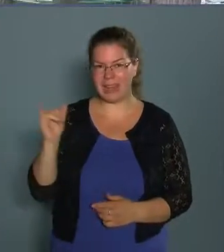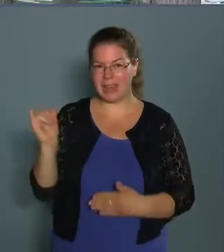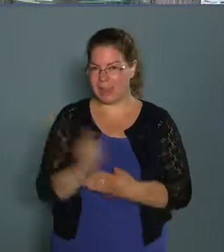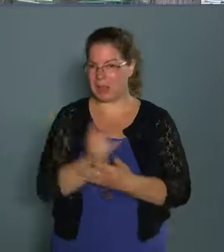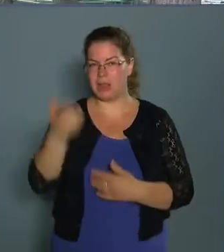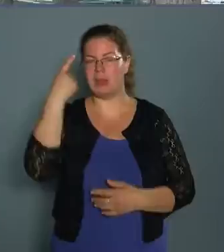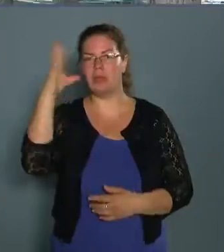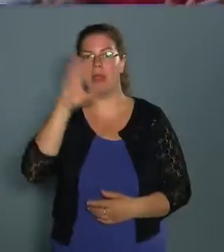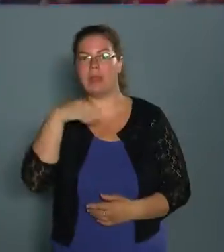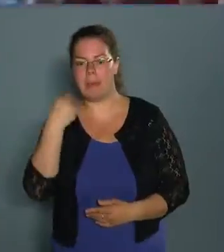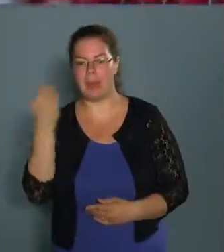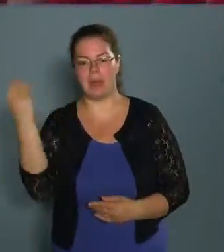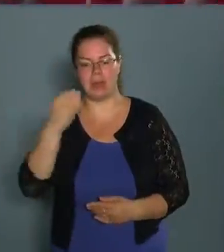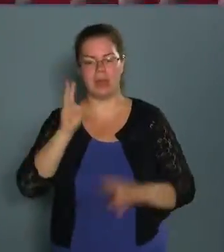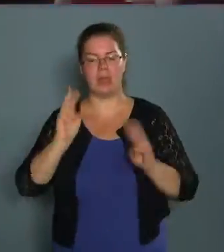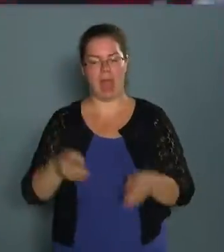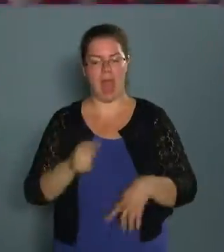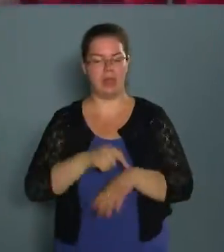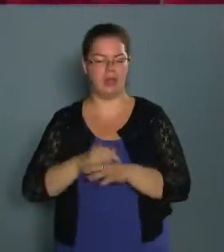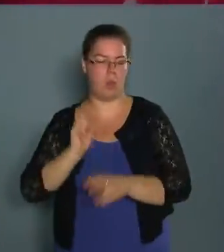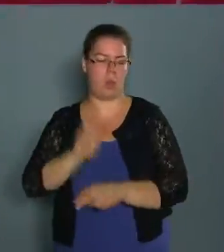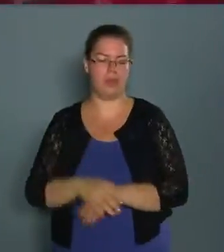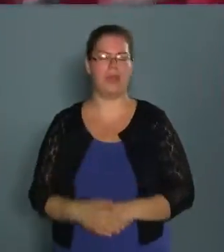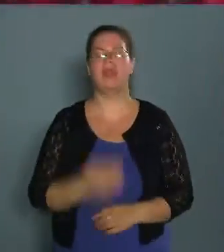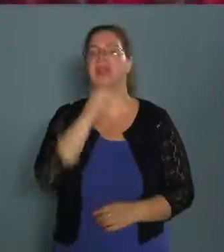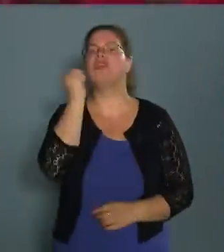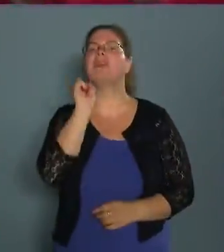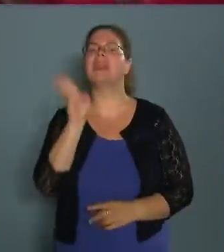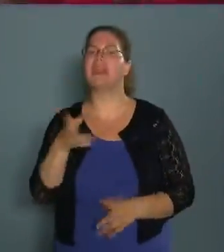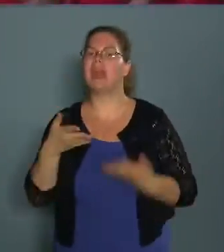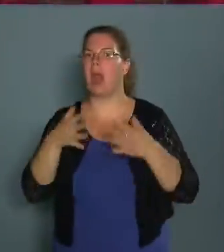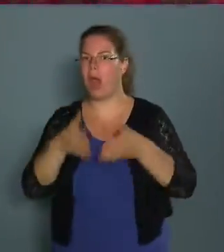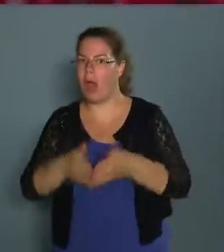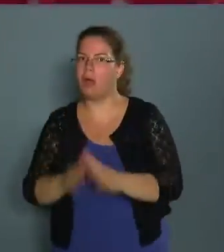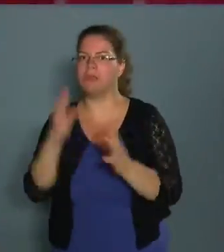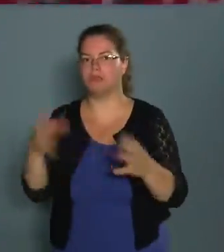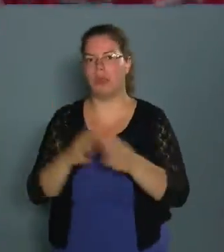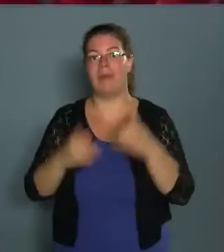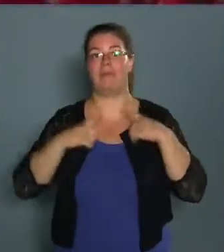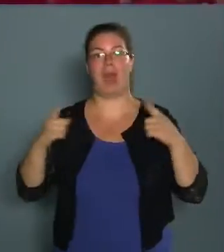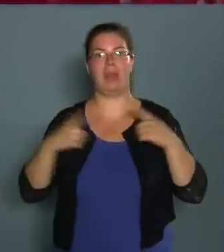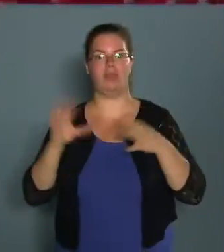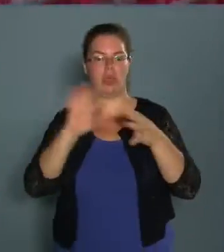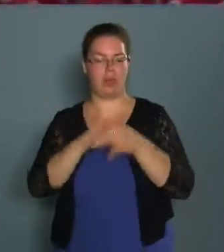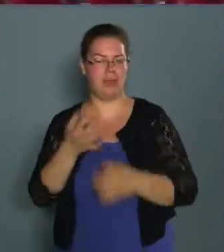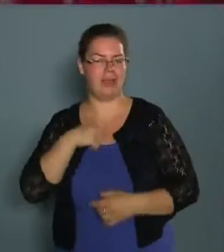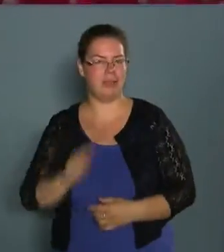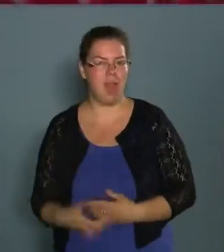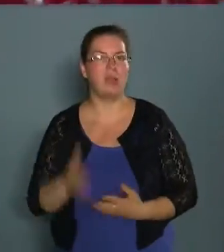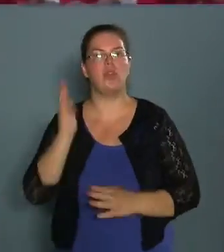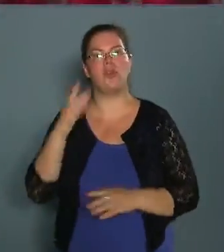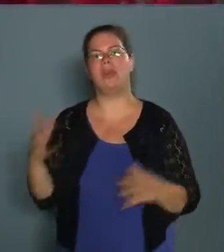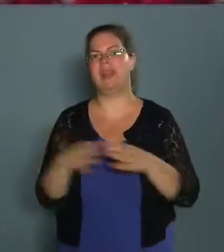igazán tudják az emberek megtanulni, idő kell hozzá. Az ESMTK sárkányhajó csapata várja a csatlakozni kívánó